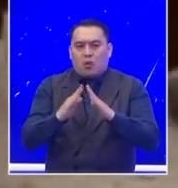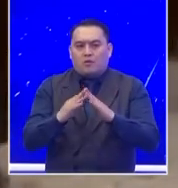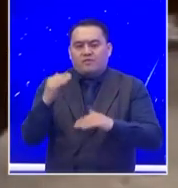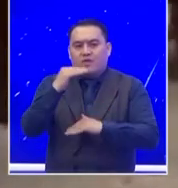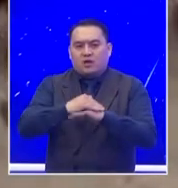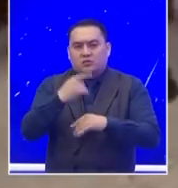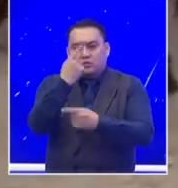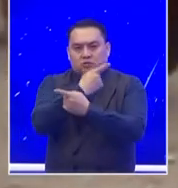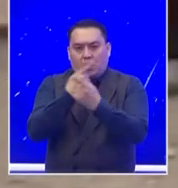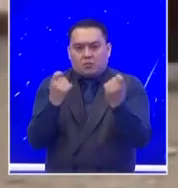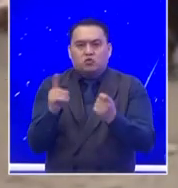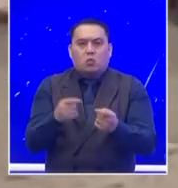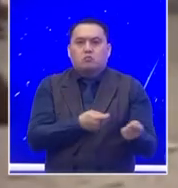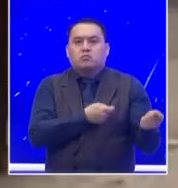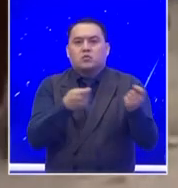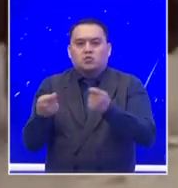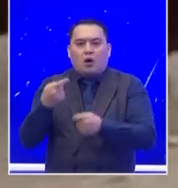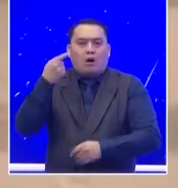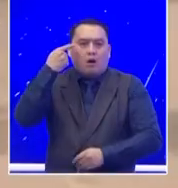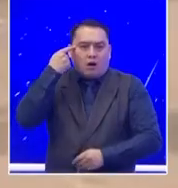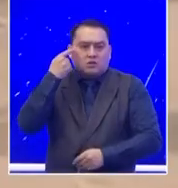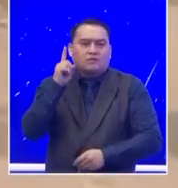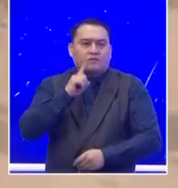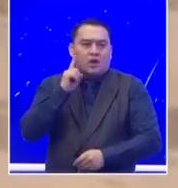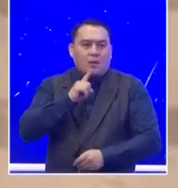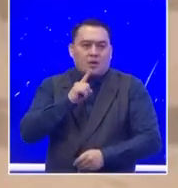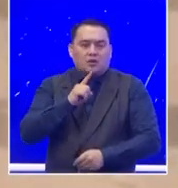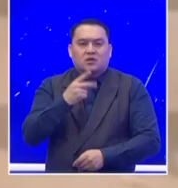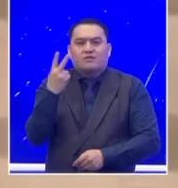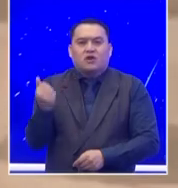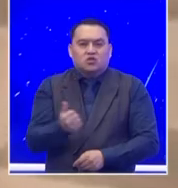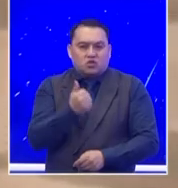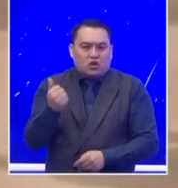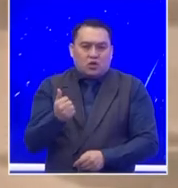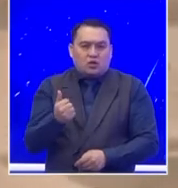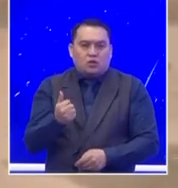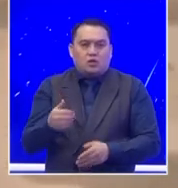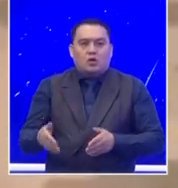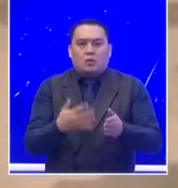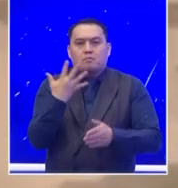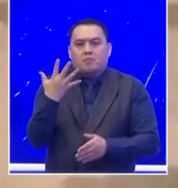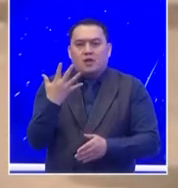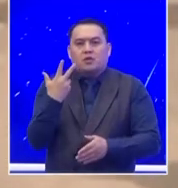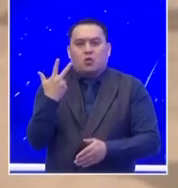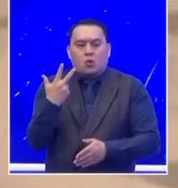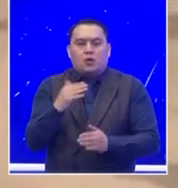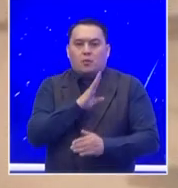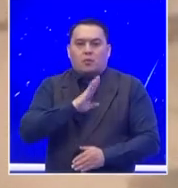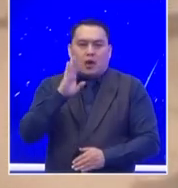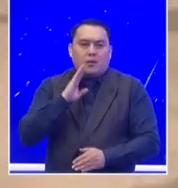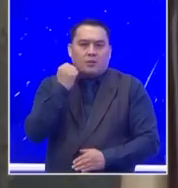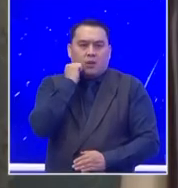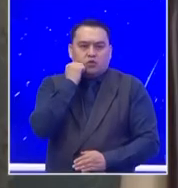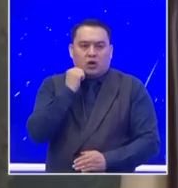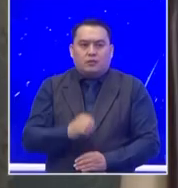вечером им сообщили о том, что переселяют в Среднюю Азию. Время на сборы дали всего 2 часа. В дорогу отправились впятером. Трое детей, мама и